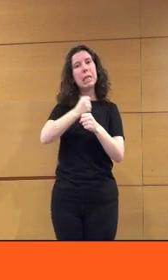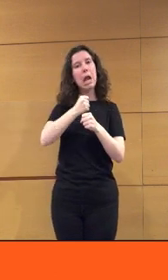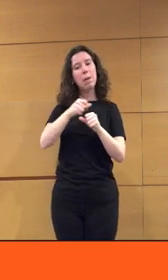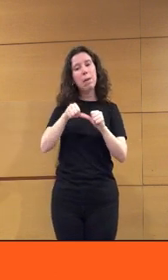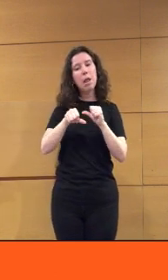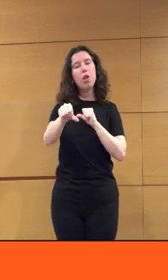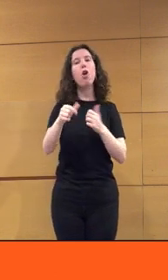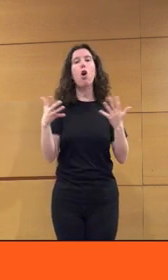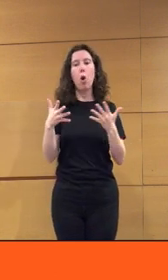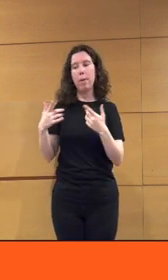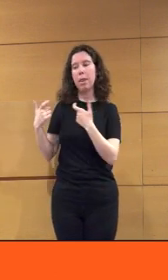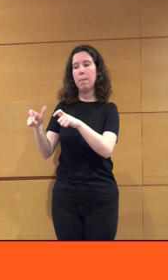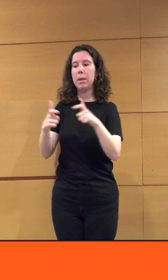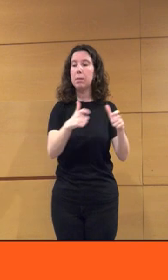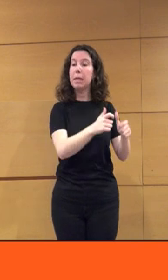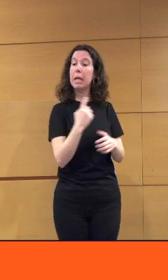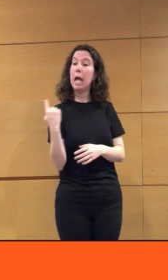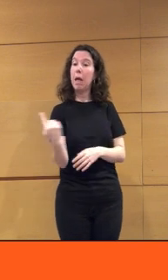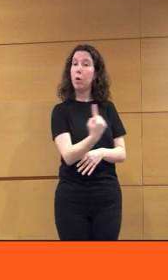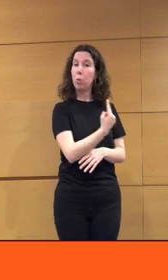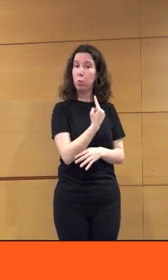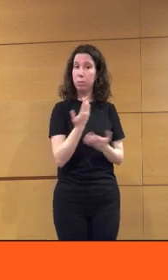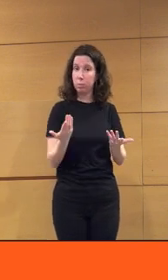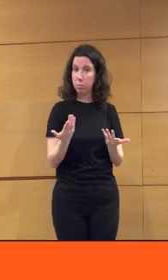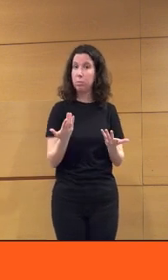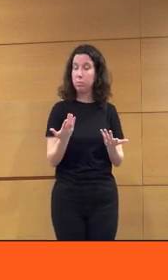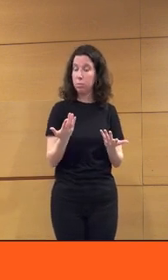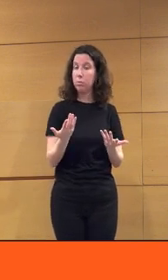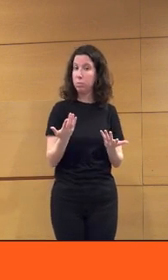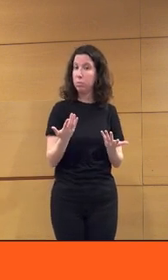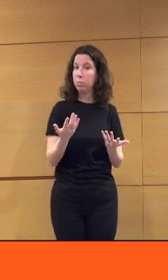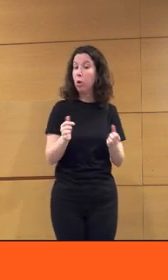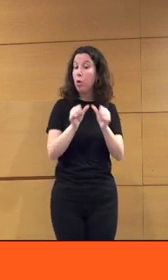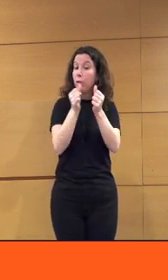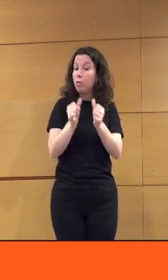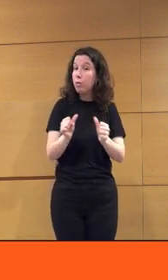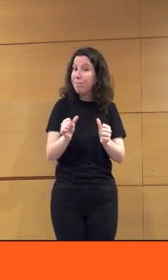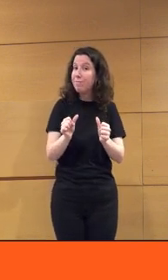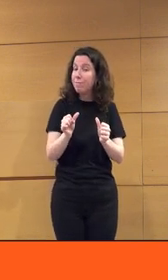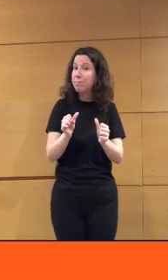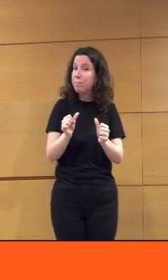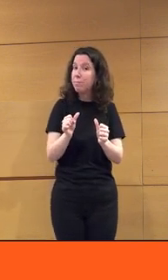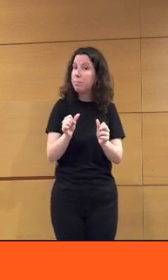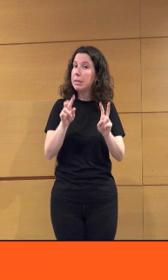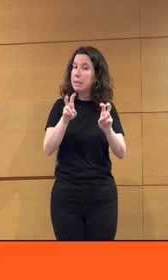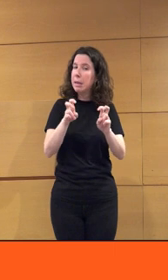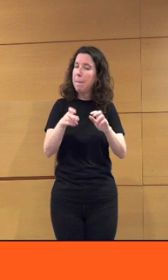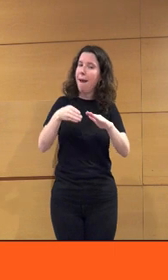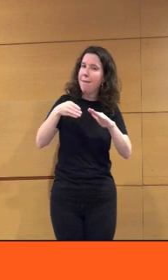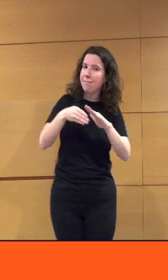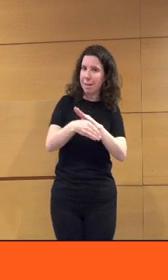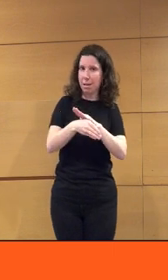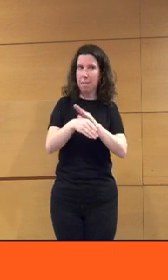dels departaments. És una manera més d'arribar més a tot el tema de l'accessibilitat i anar